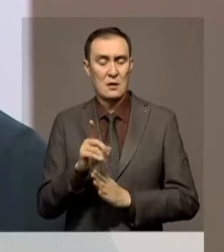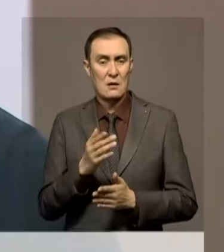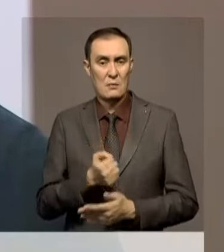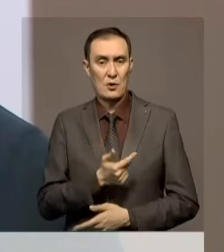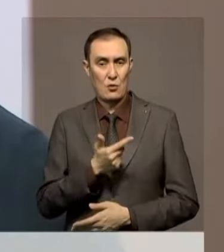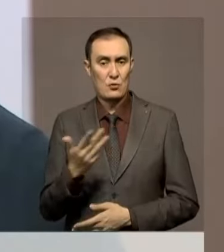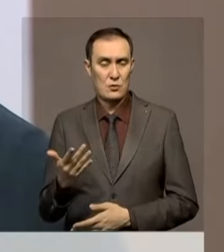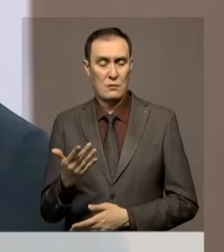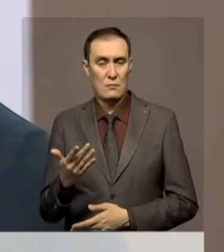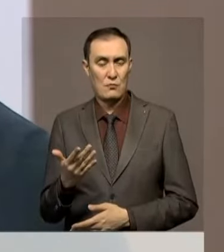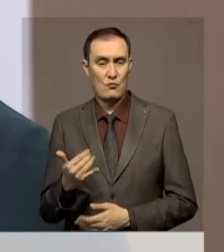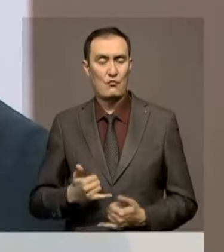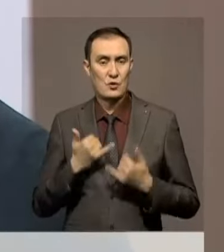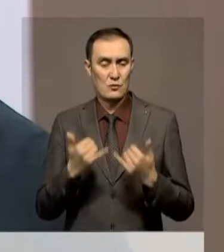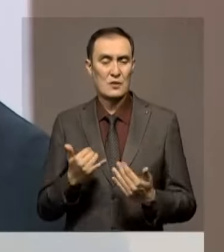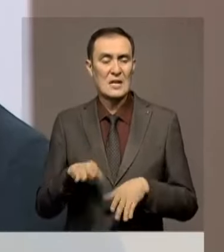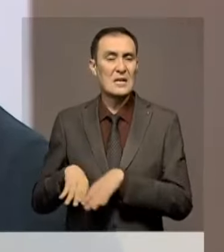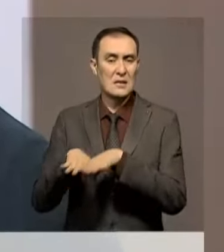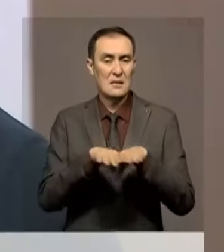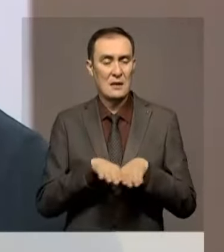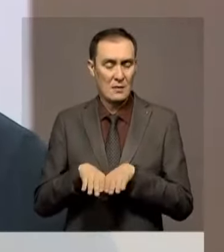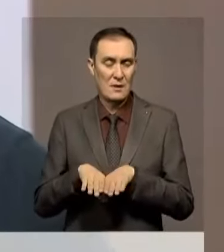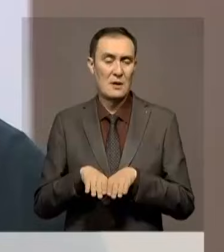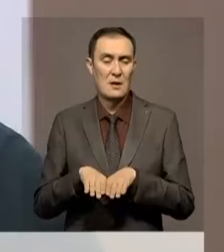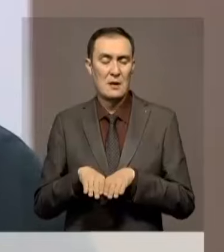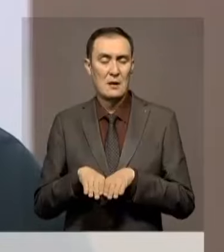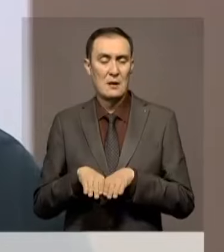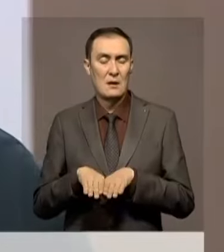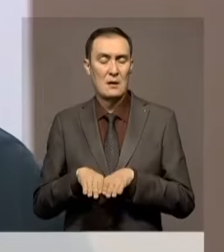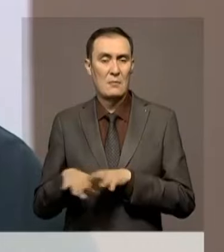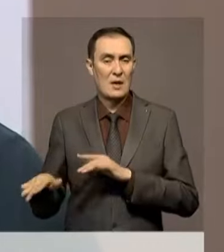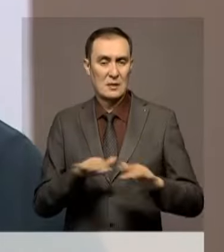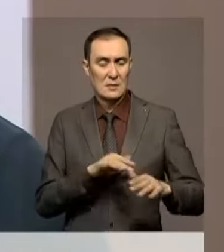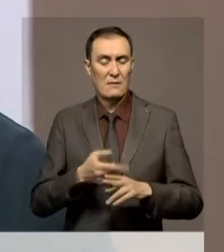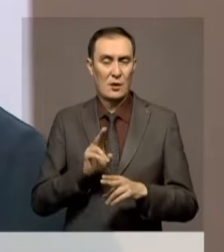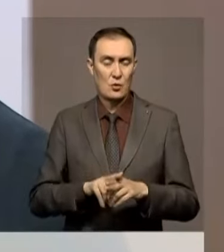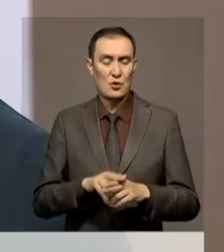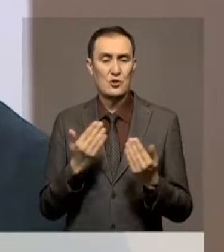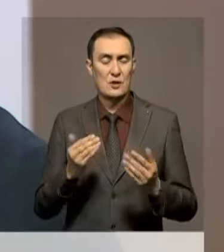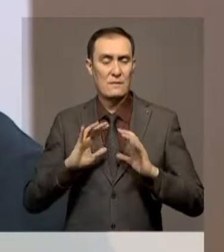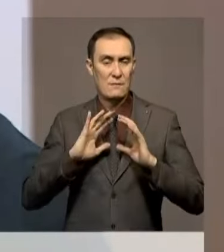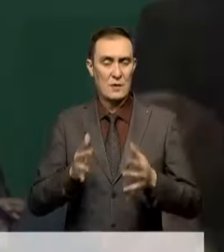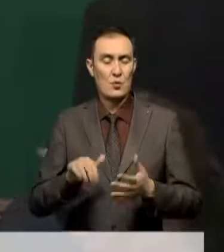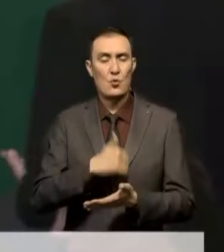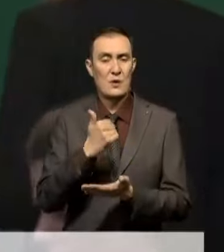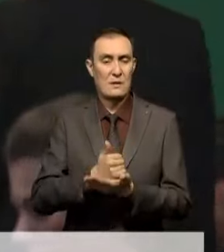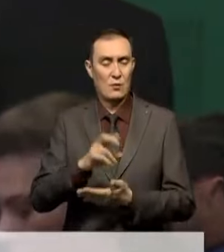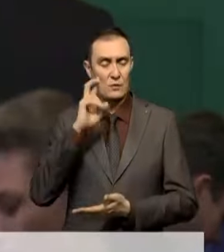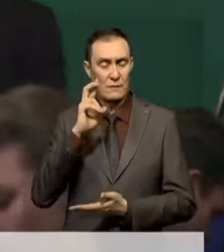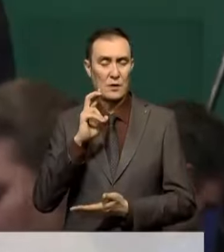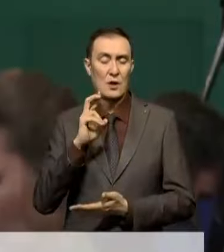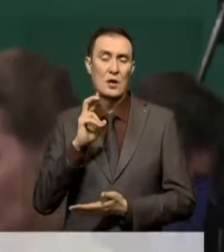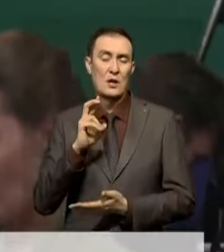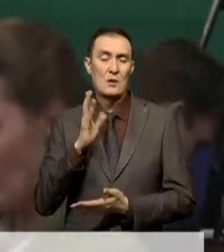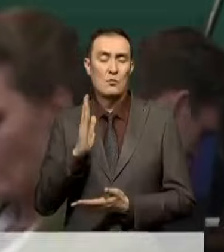вес ввиду единого понимания всех этих процессов, которые происходят в мире, у лидеров государств. Стоит предположить,